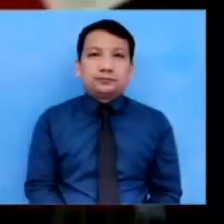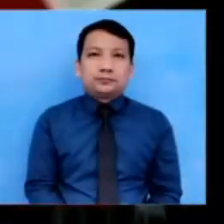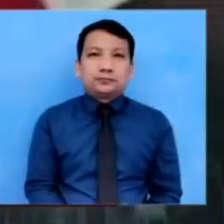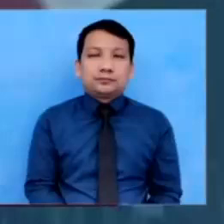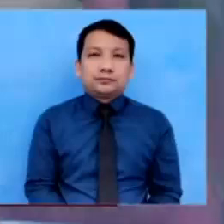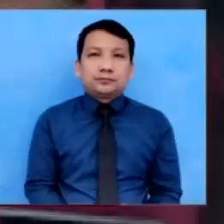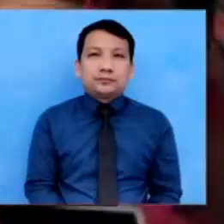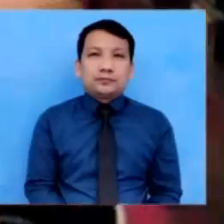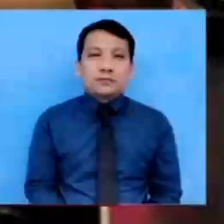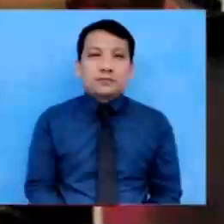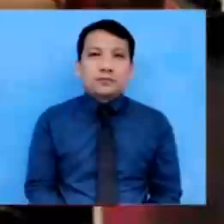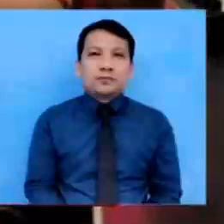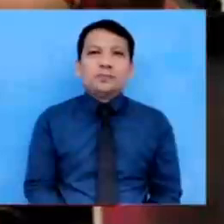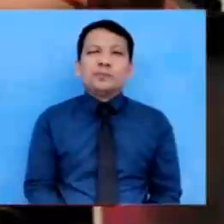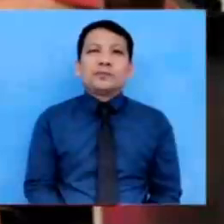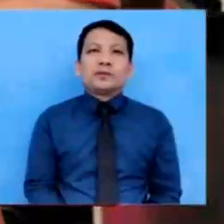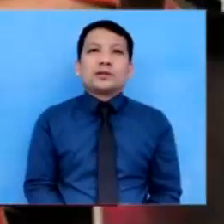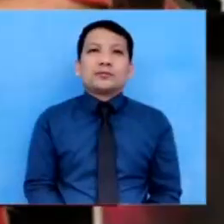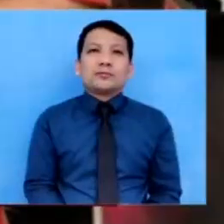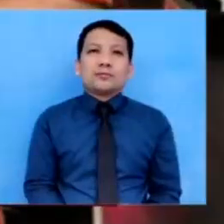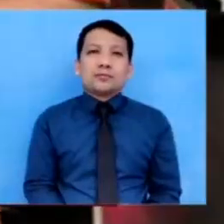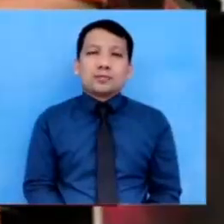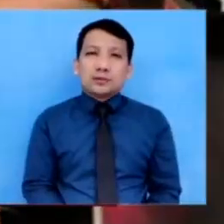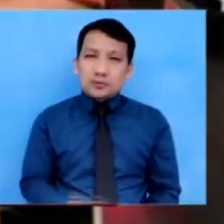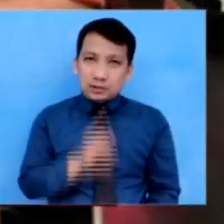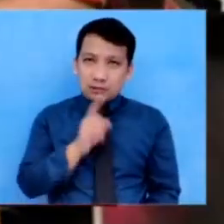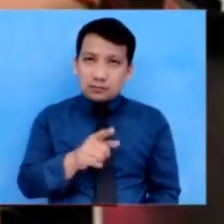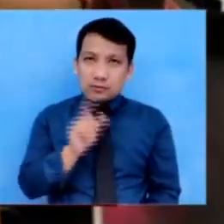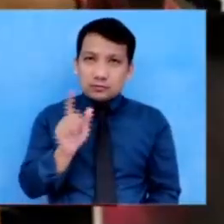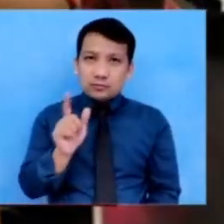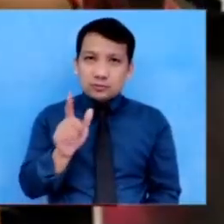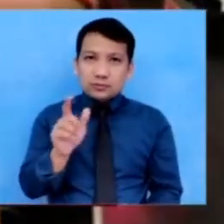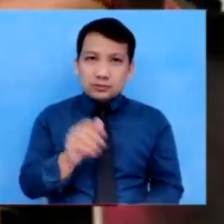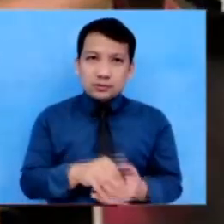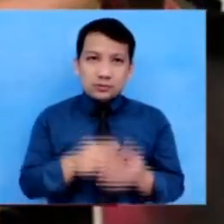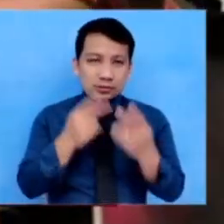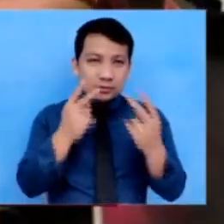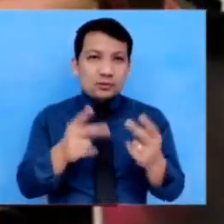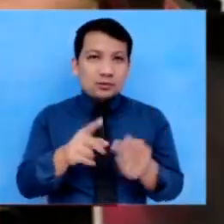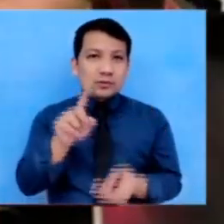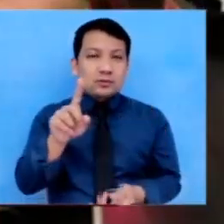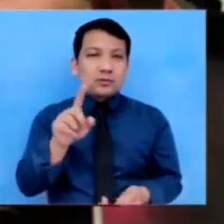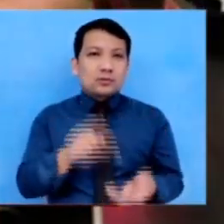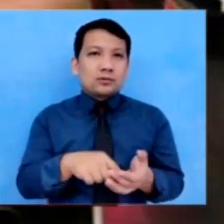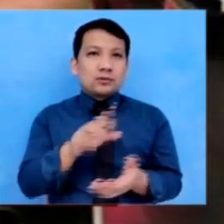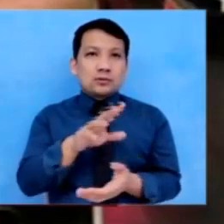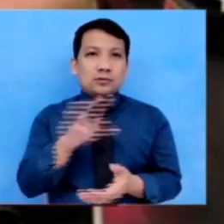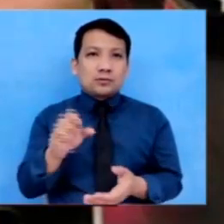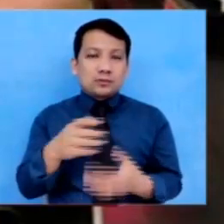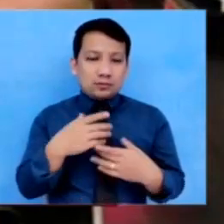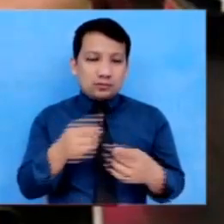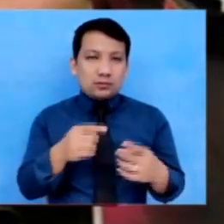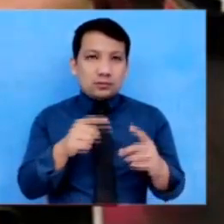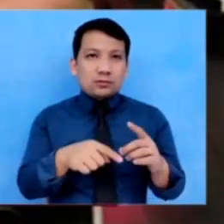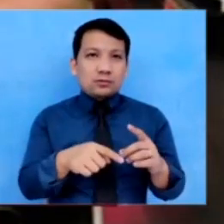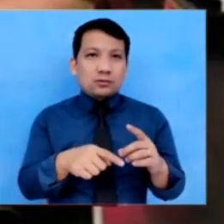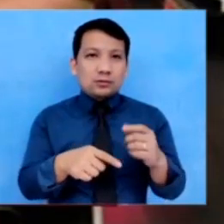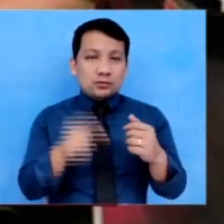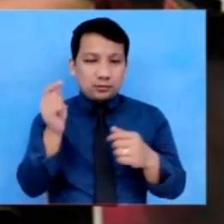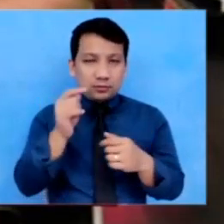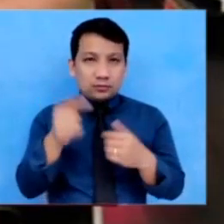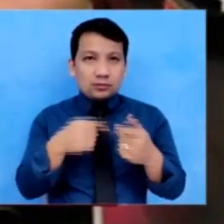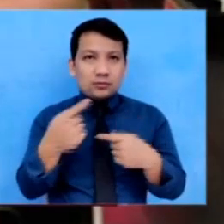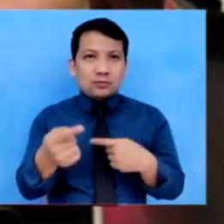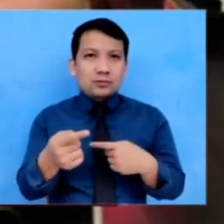kapatid umani na ng higit 20,000 views at 1,500 likes ang YouTube video na ito mula sa channel